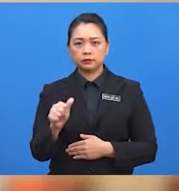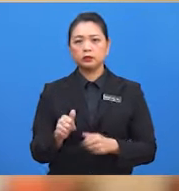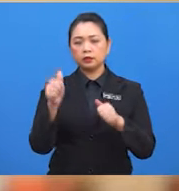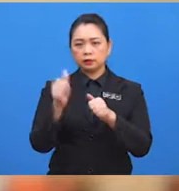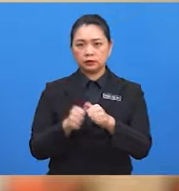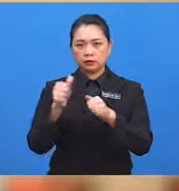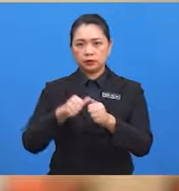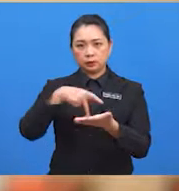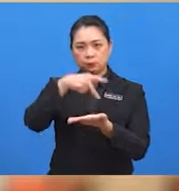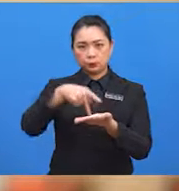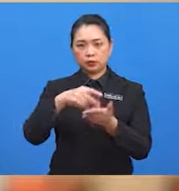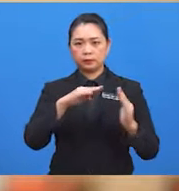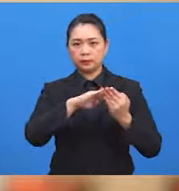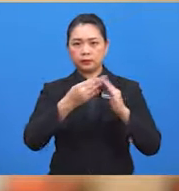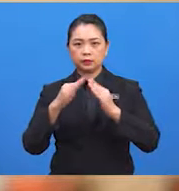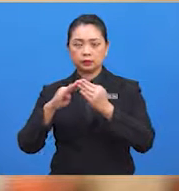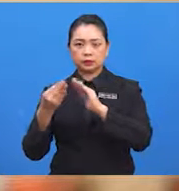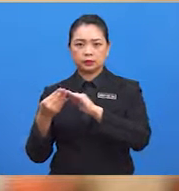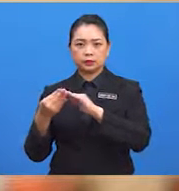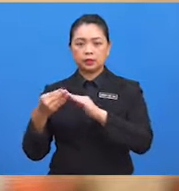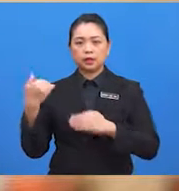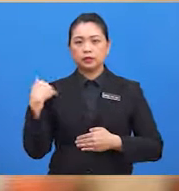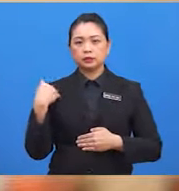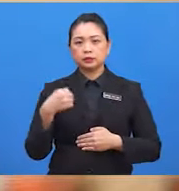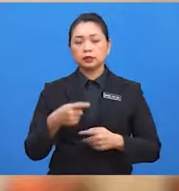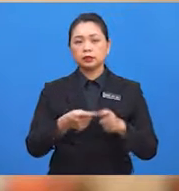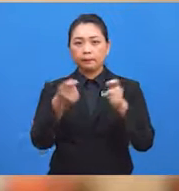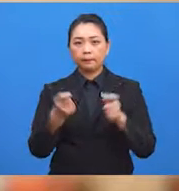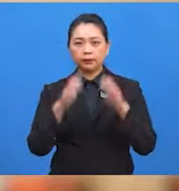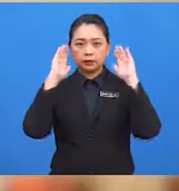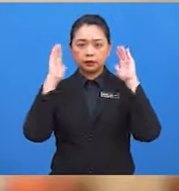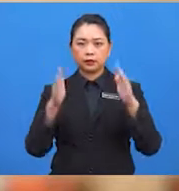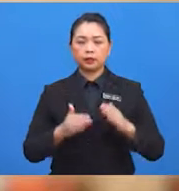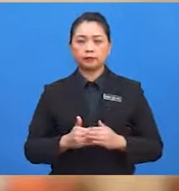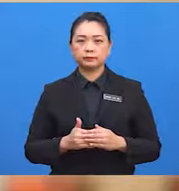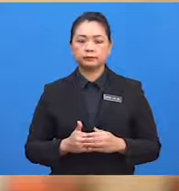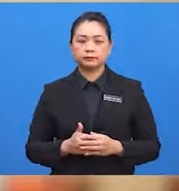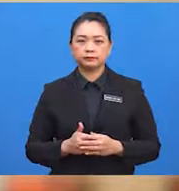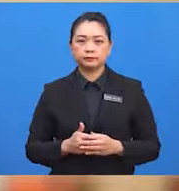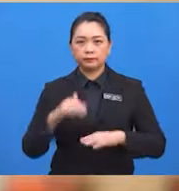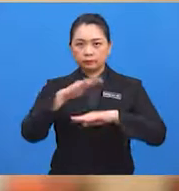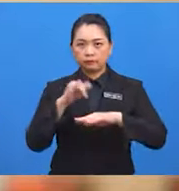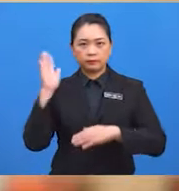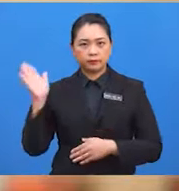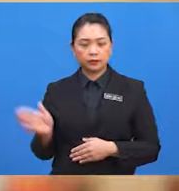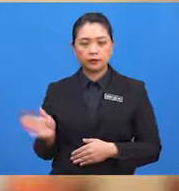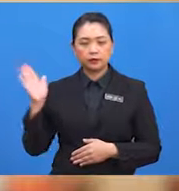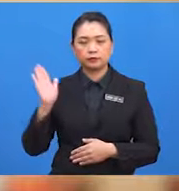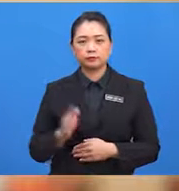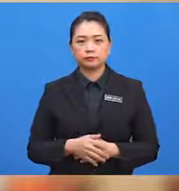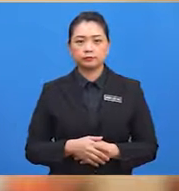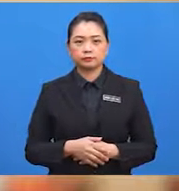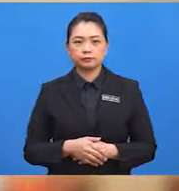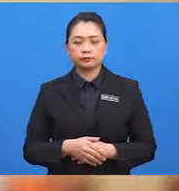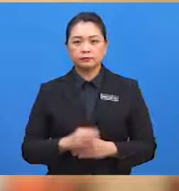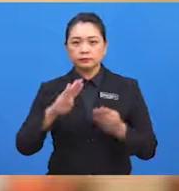pusat bandar telah didirikan tempat ibadat berbentuk piramid yang dipanggil ziggurat.